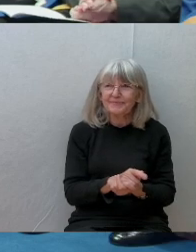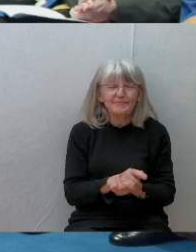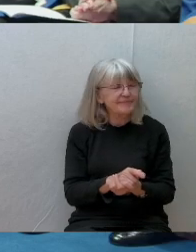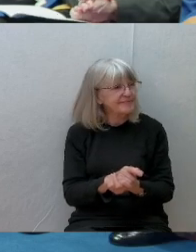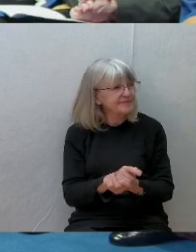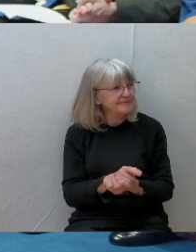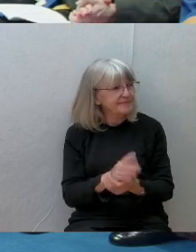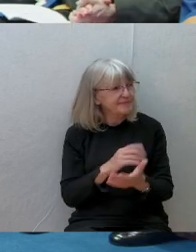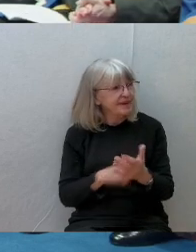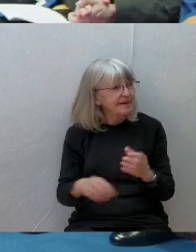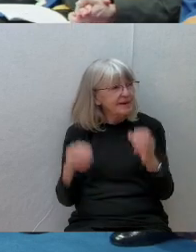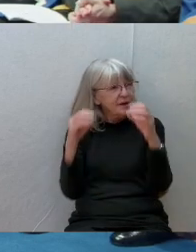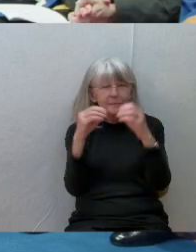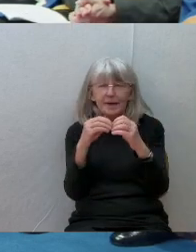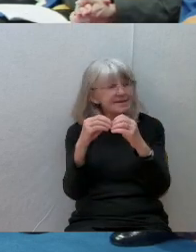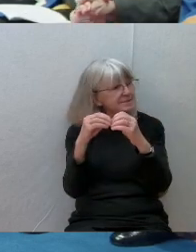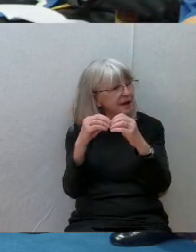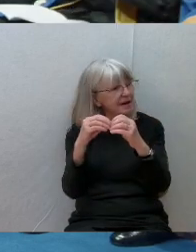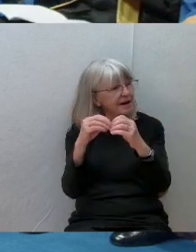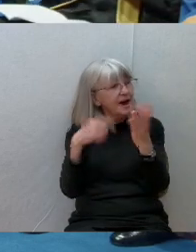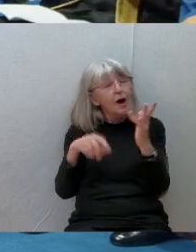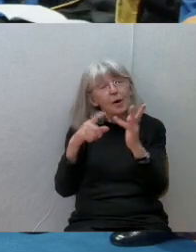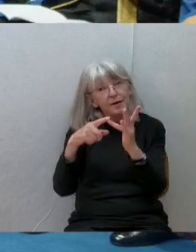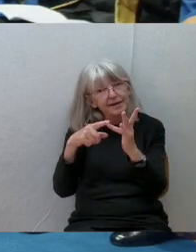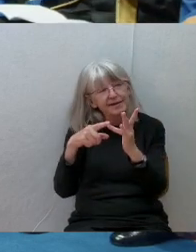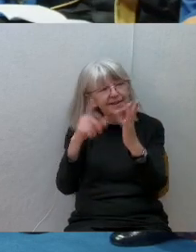Basma Borokini Onavali.